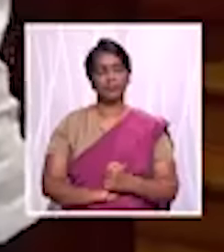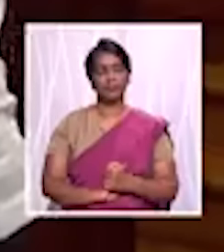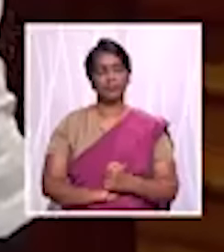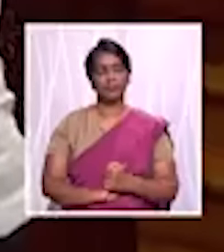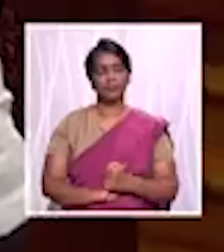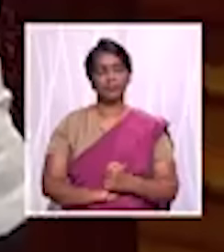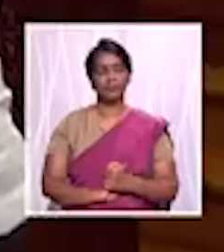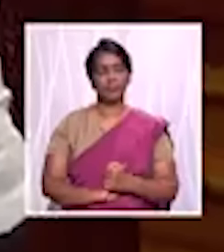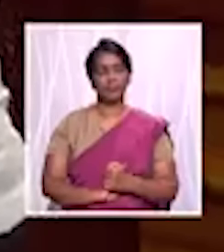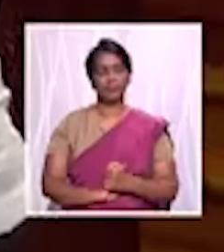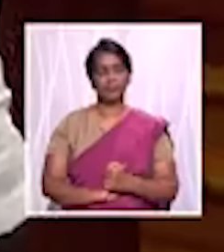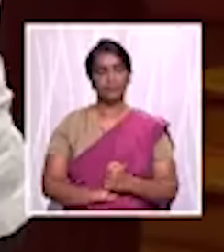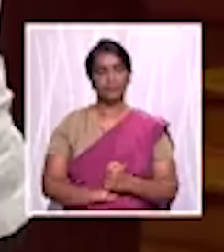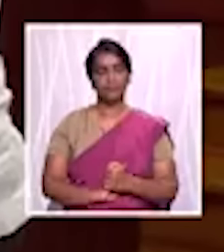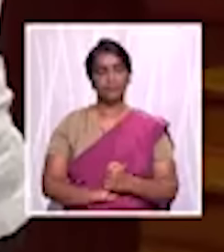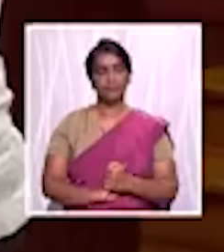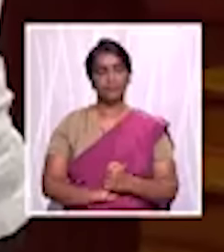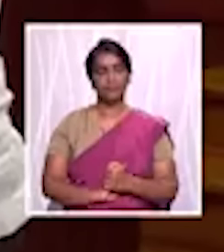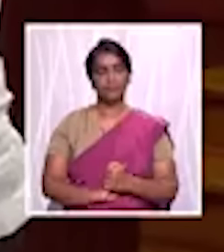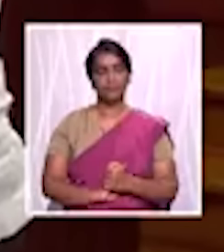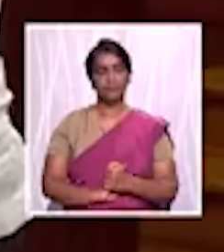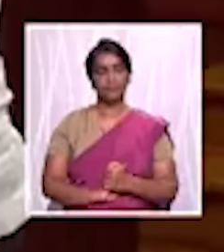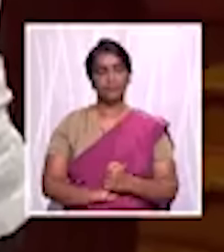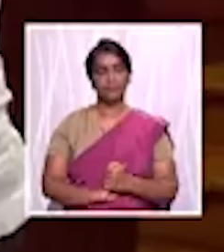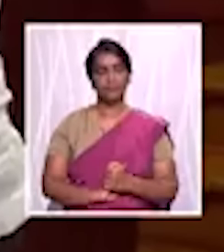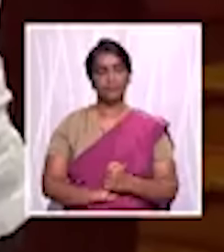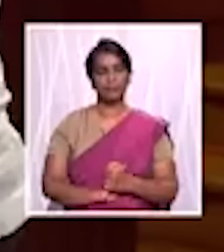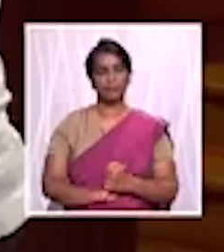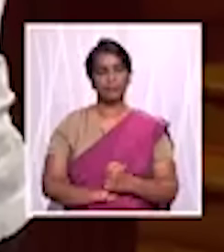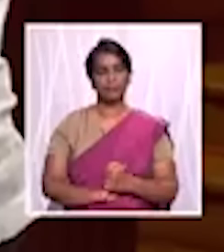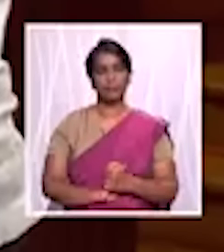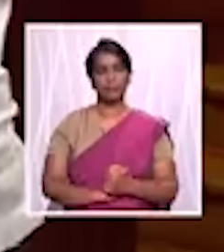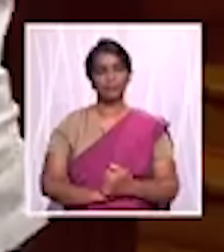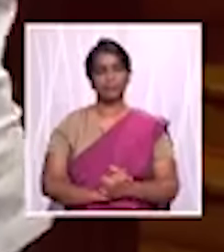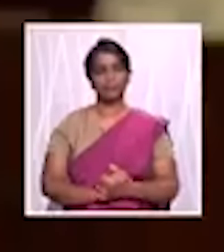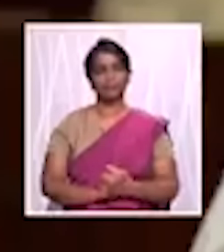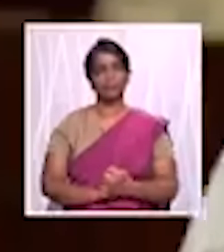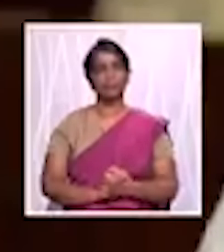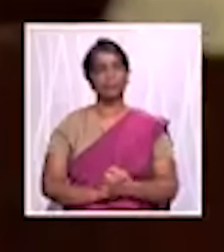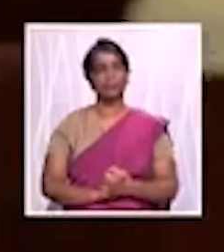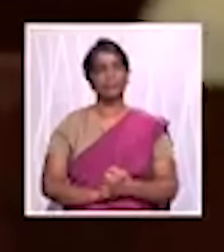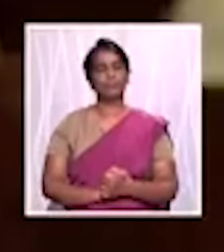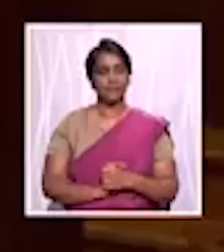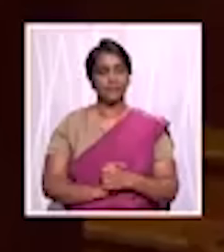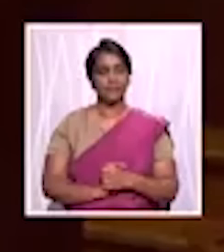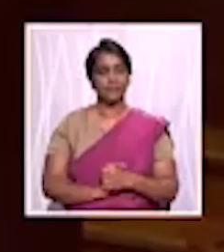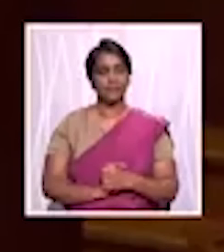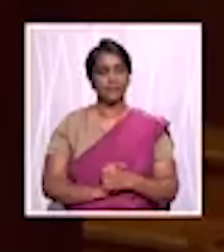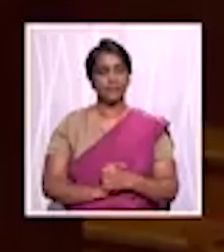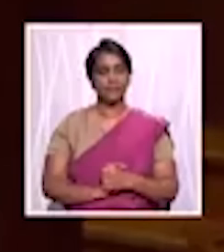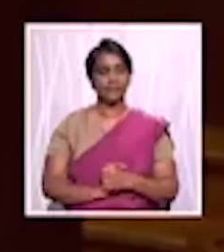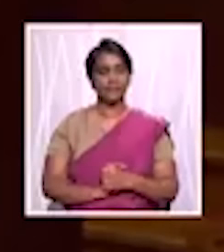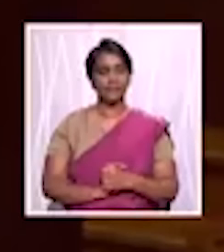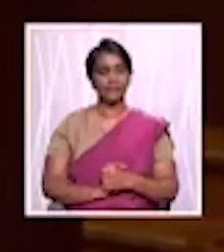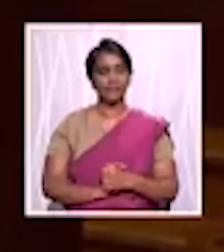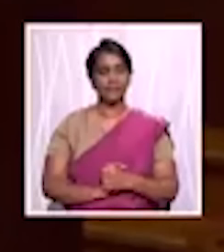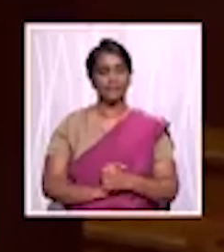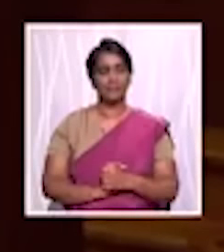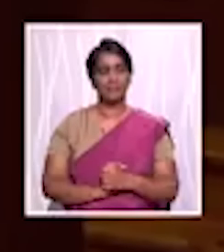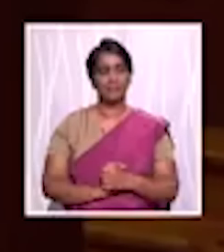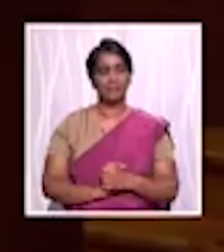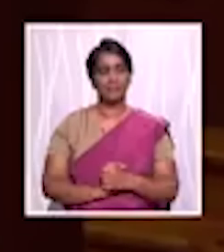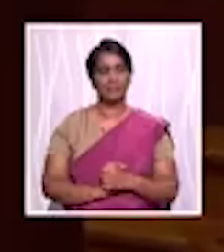சாவித்திரி போல்ராஜ் ஜனாதிபதி அனந்தகுமார திச நாயக முன்னிலையில் பதவி பிரமாணம் செய்து கொண்டதோடு விவசாயம் கால்நடை நீர்பாசனம் மற்றும்